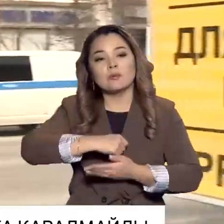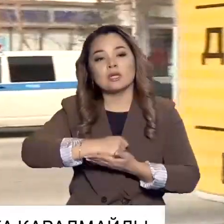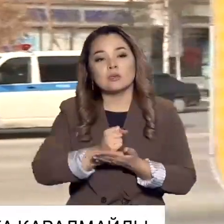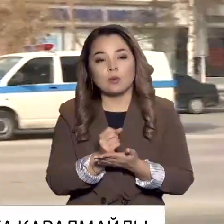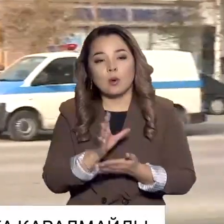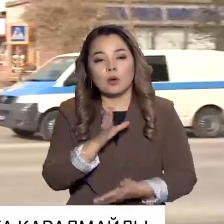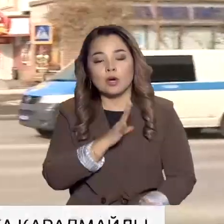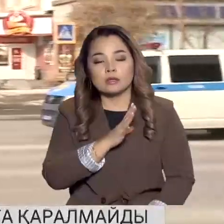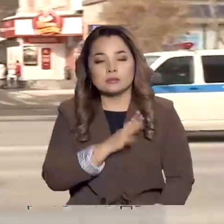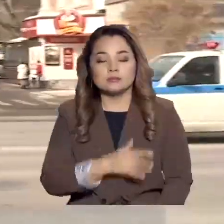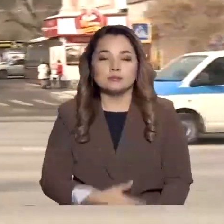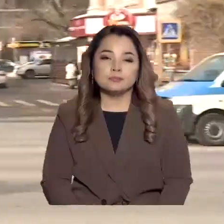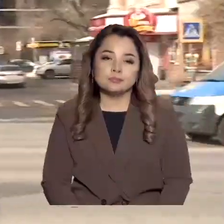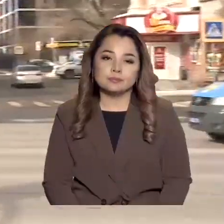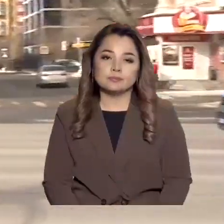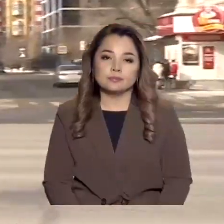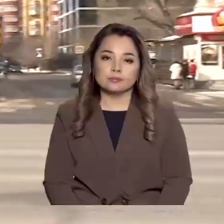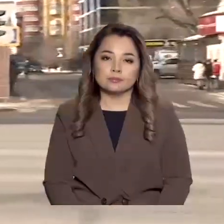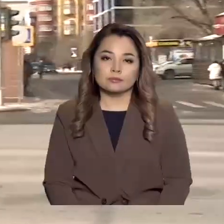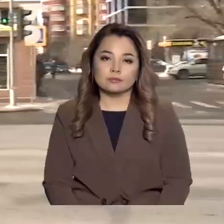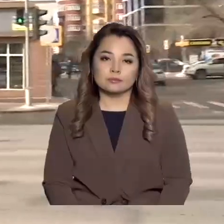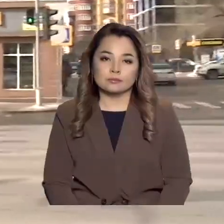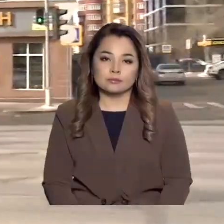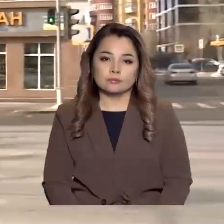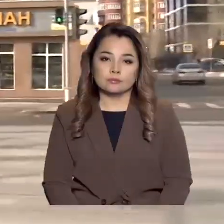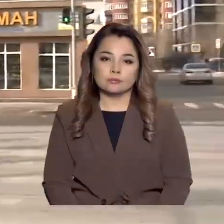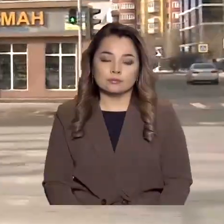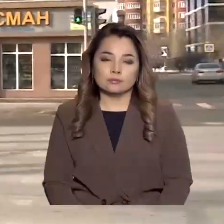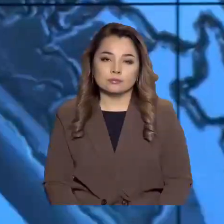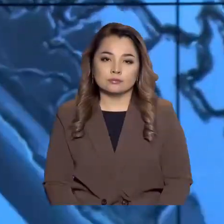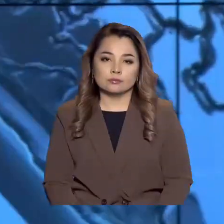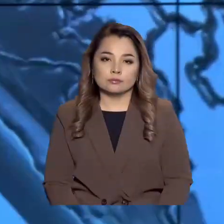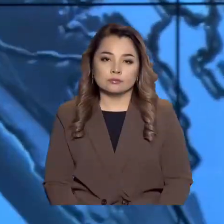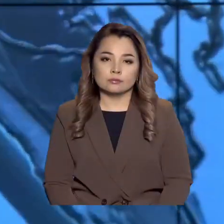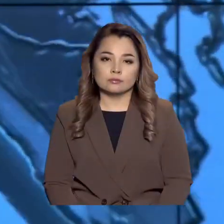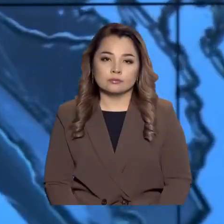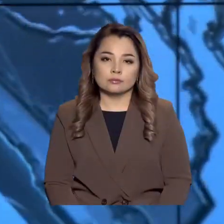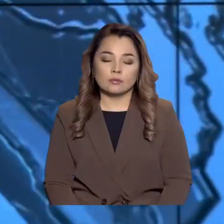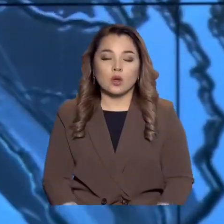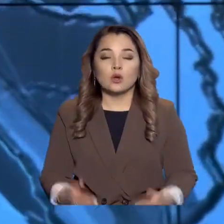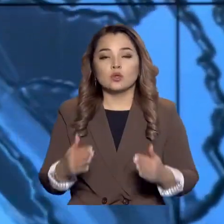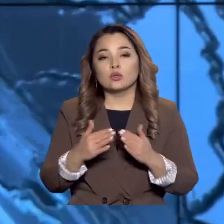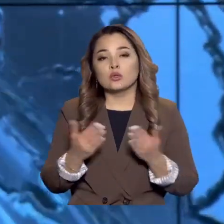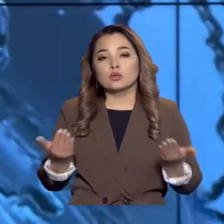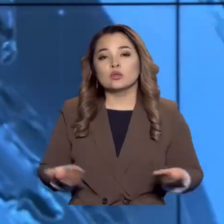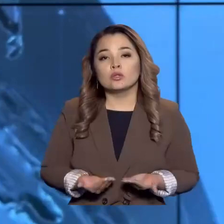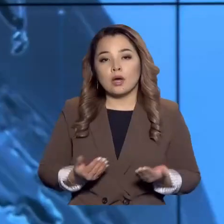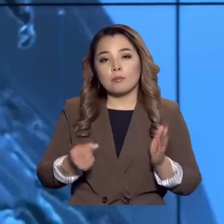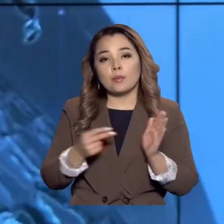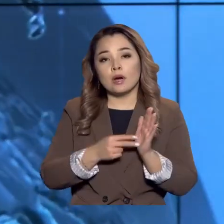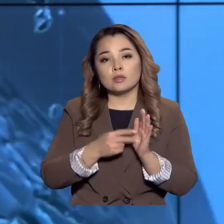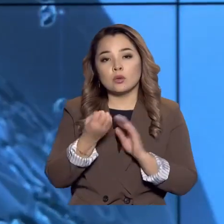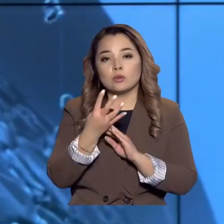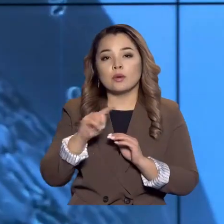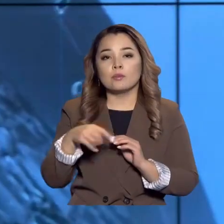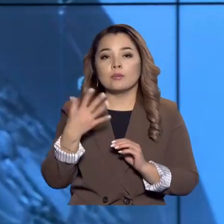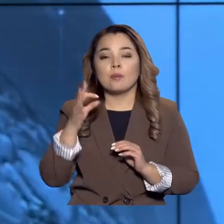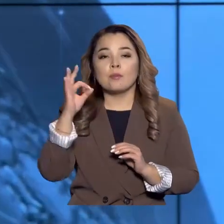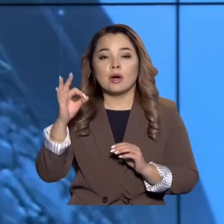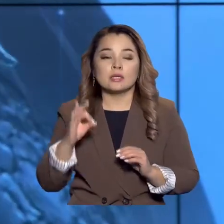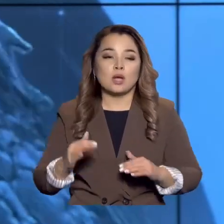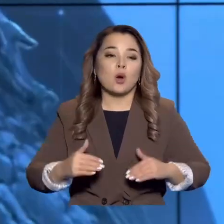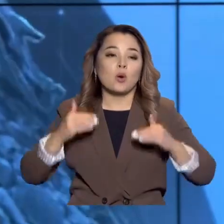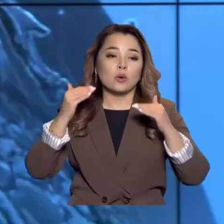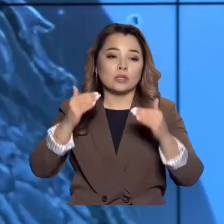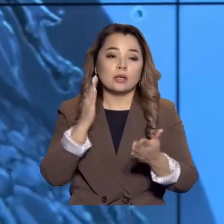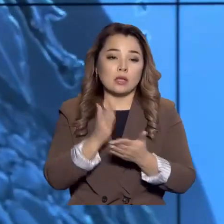қойған. Раушан Сайлауқызы, Бақтияр Омар, Қазақстан ұлттық телеарнасы. Ал тұрғын үйдің бағасы елде 14,5%-ға